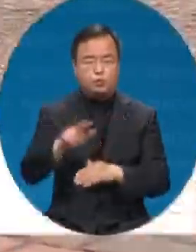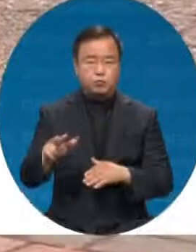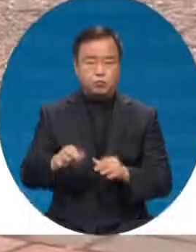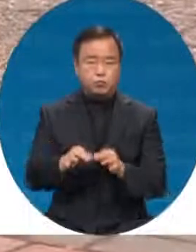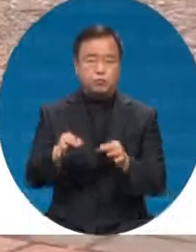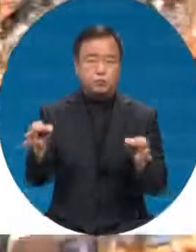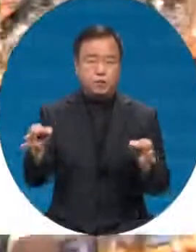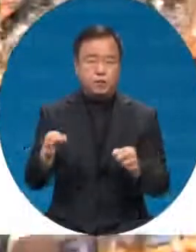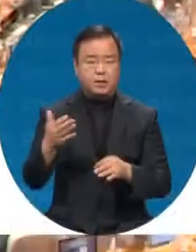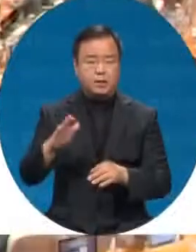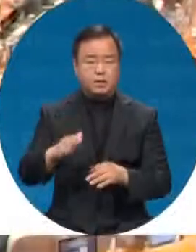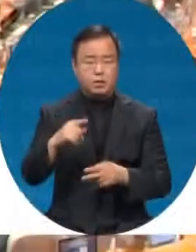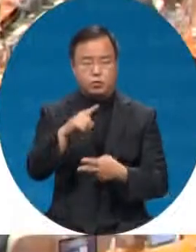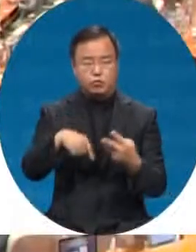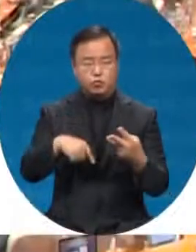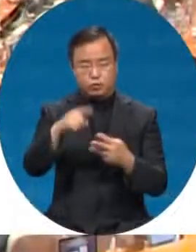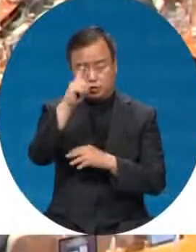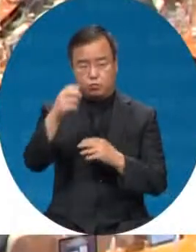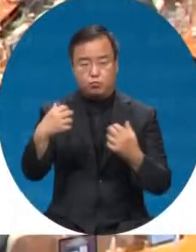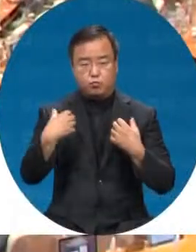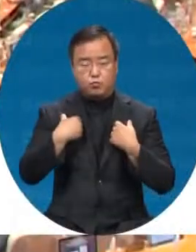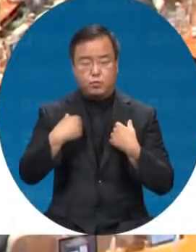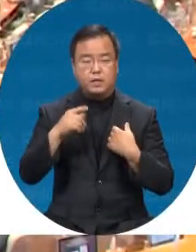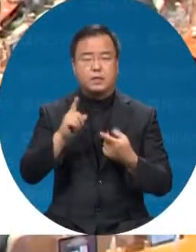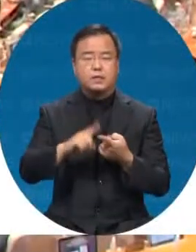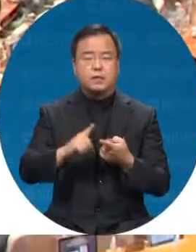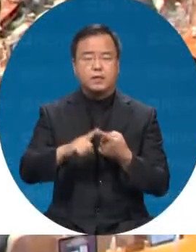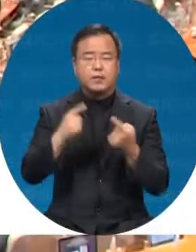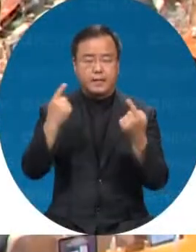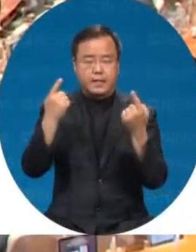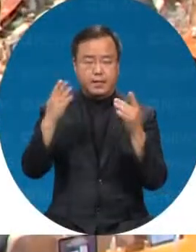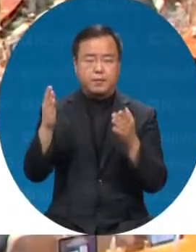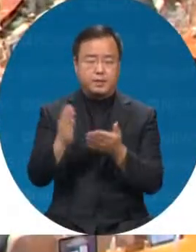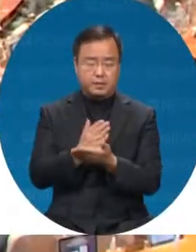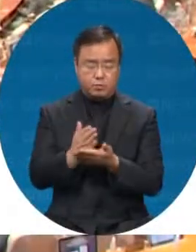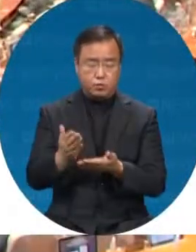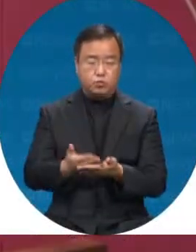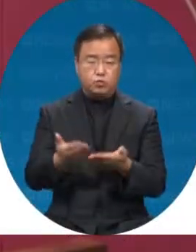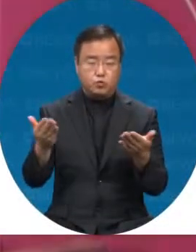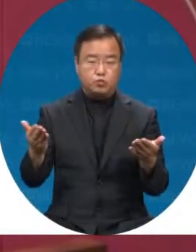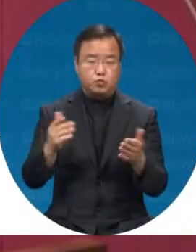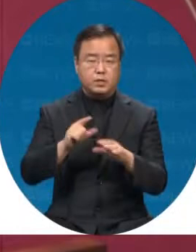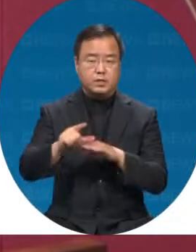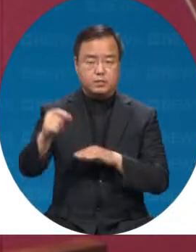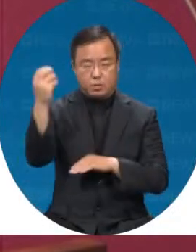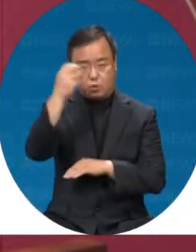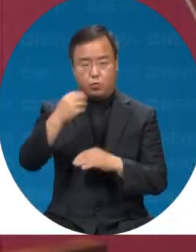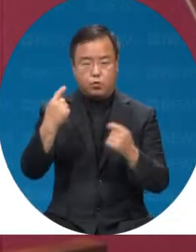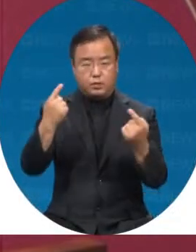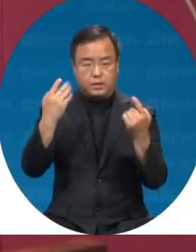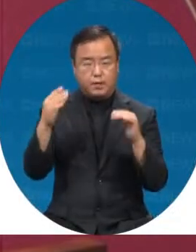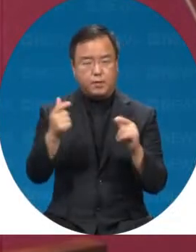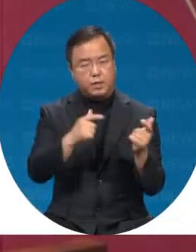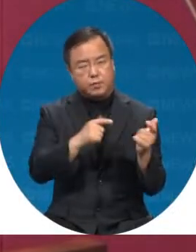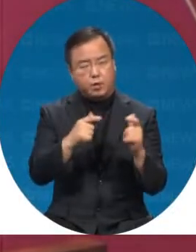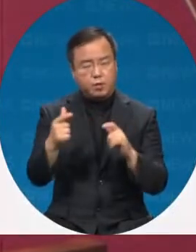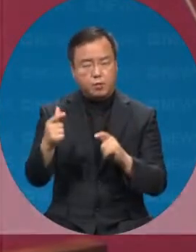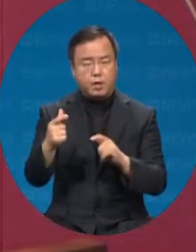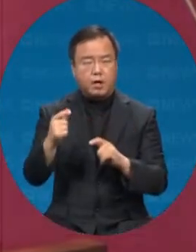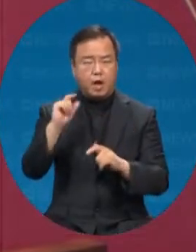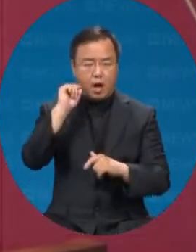일부를 고등교육 그러니까 지방대학의 분산해 지방 고등 교육 기관들이 직면한 재정난을 해결하겠다 는